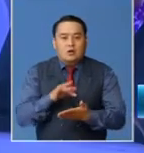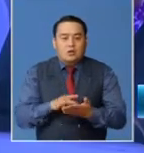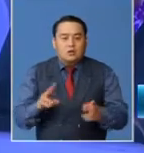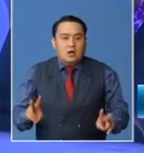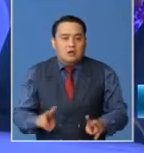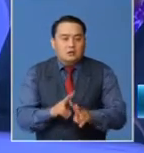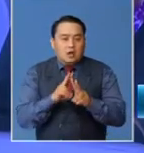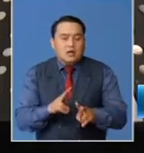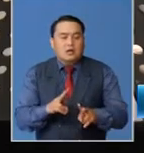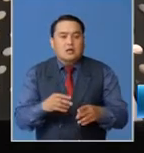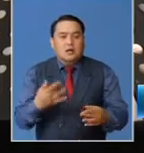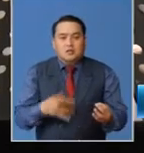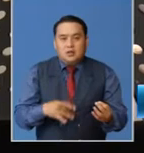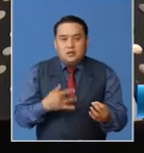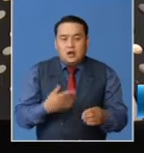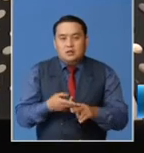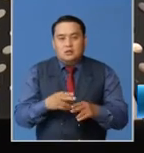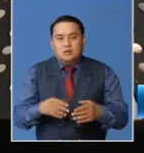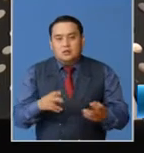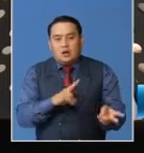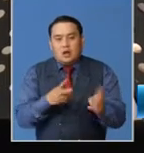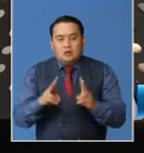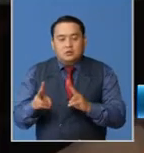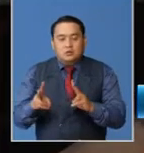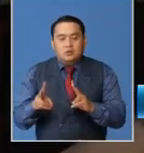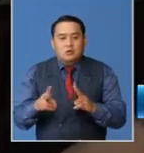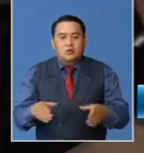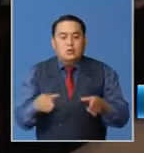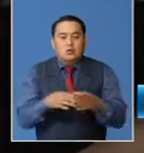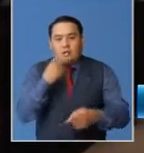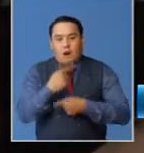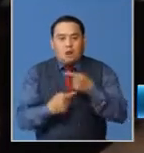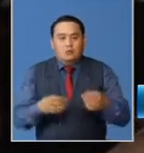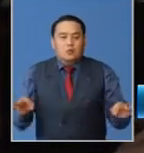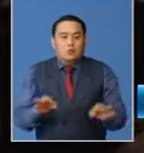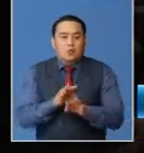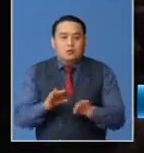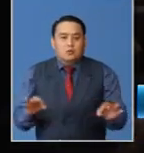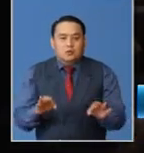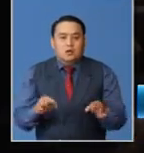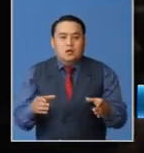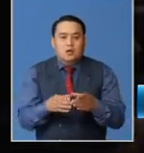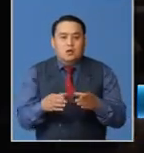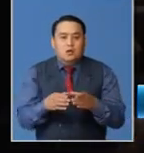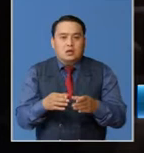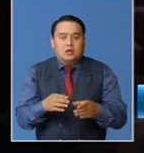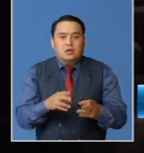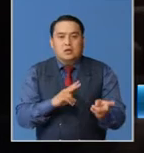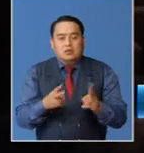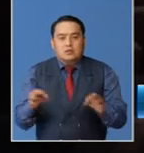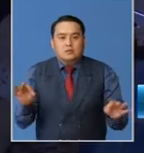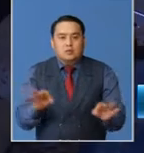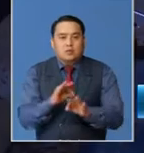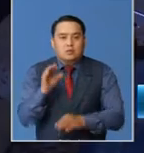Астаны, ансамбли эстрадного танца, народного танца «Шалкама», группа традиционной музыки «Коркыт» и солисты классического эстрадного